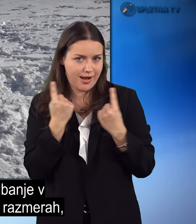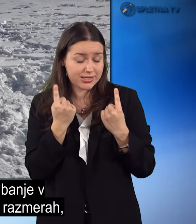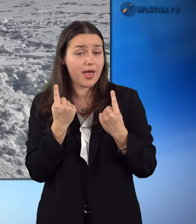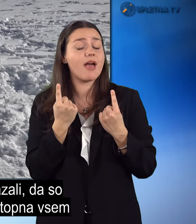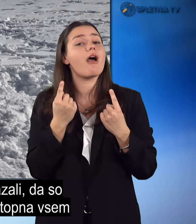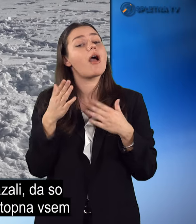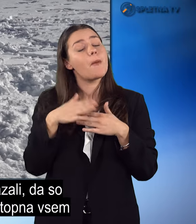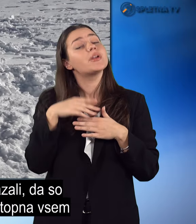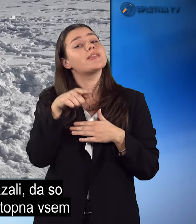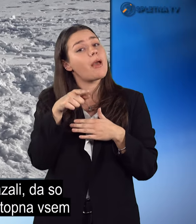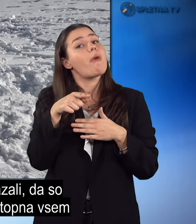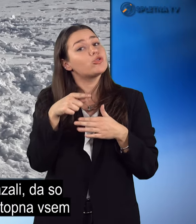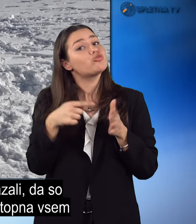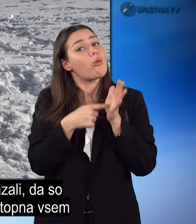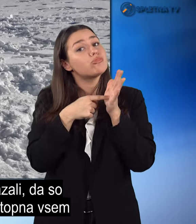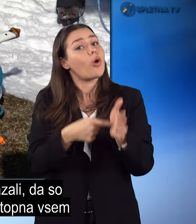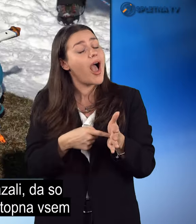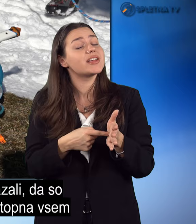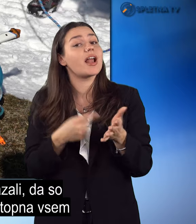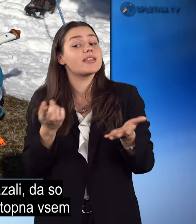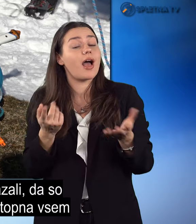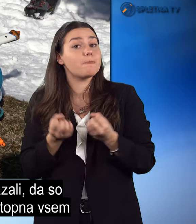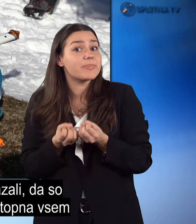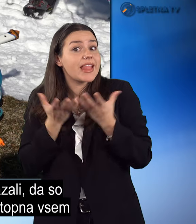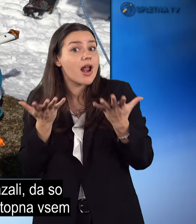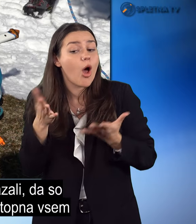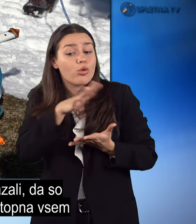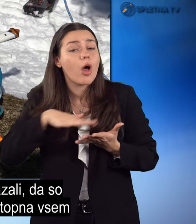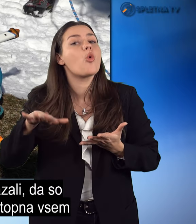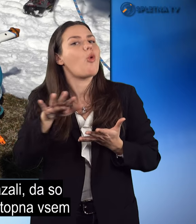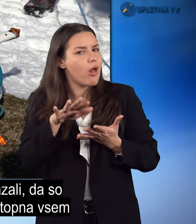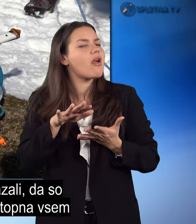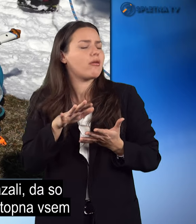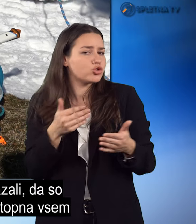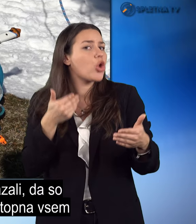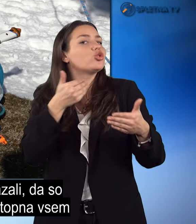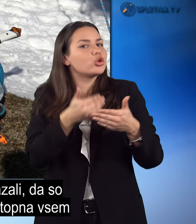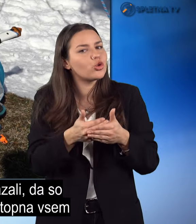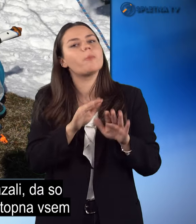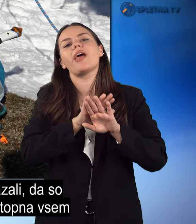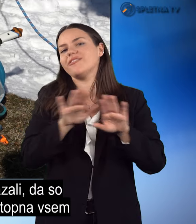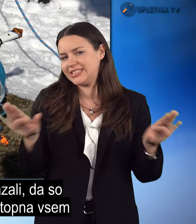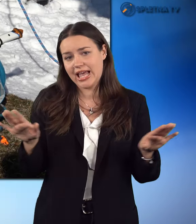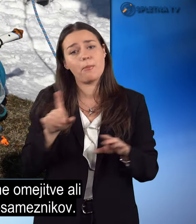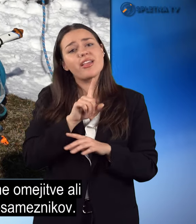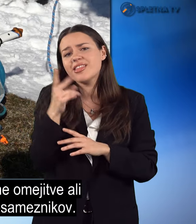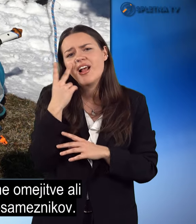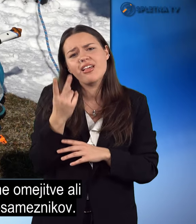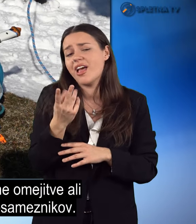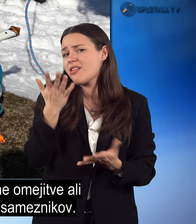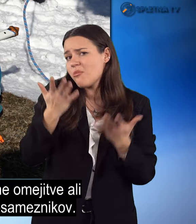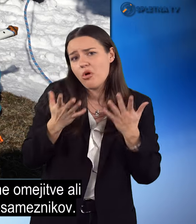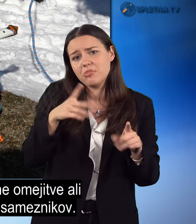dokazali, da so naravna okolja dostopna vsem, ne glede na morebitne omejitve ali posebne potrebe posameznikov.